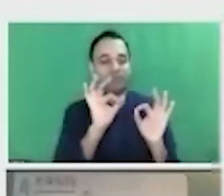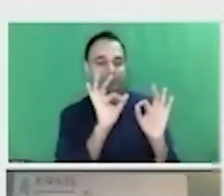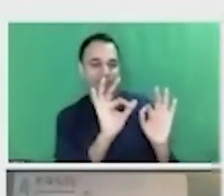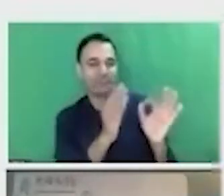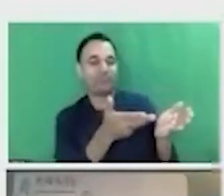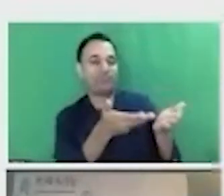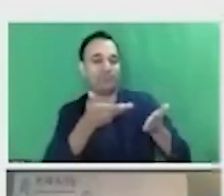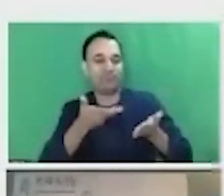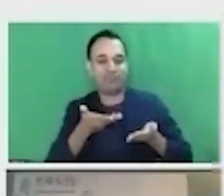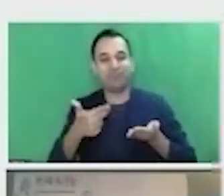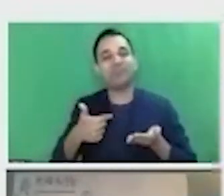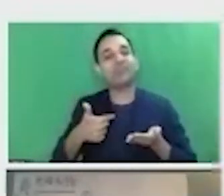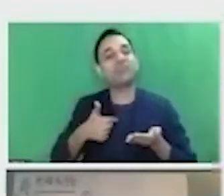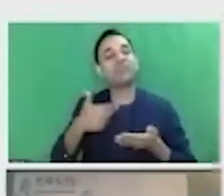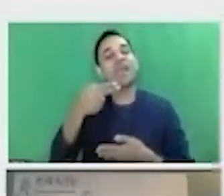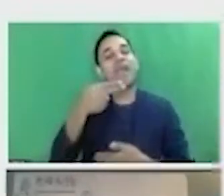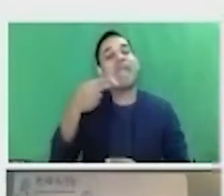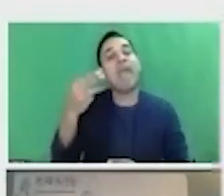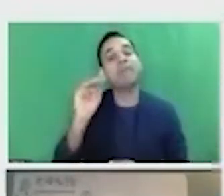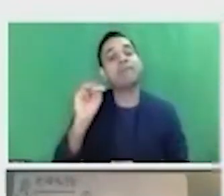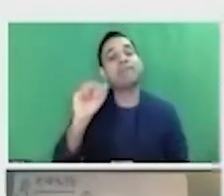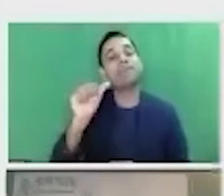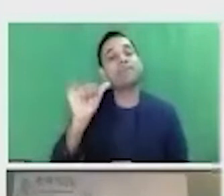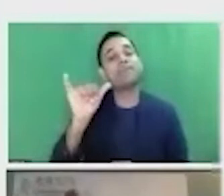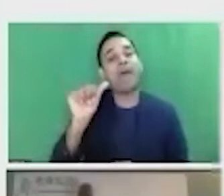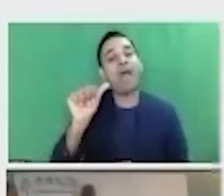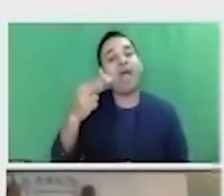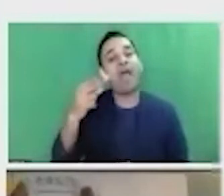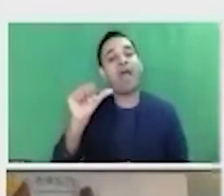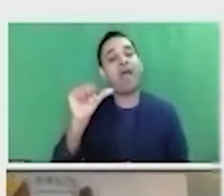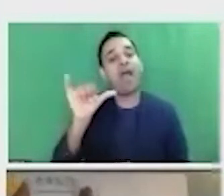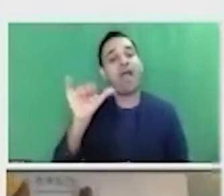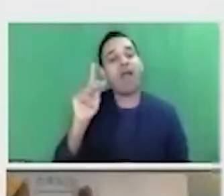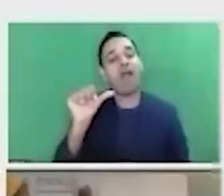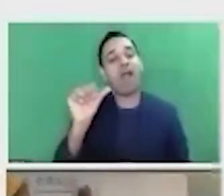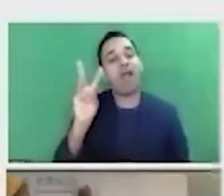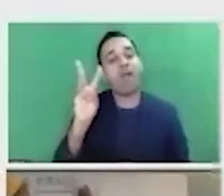من هيئة الإذاعة البريطانية، وهي صحفية أيضا في هيئة الإذاعة البريطانية.